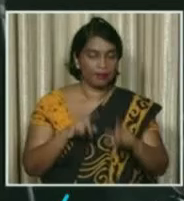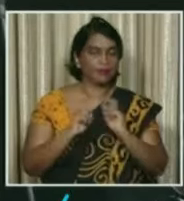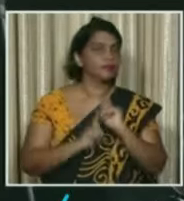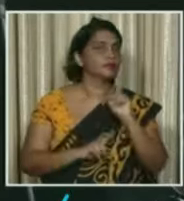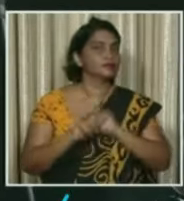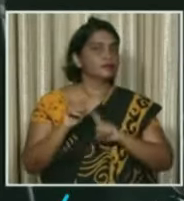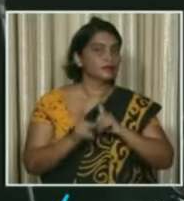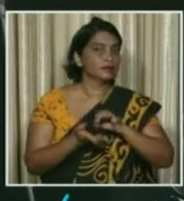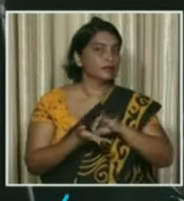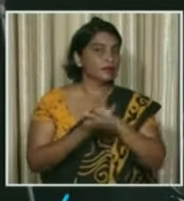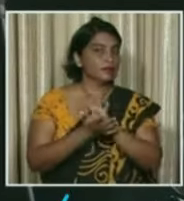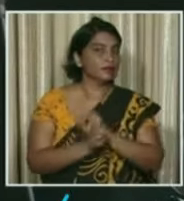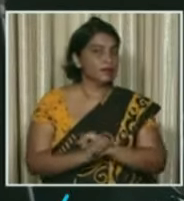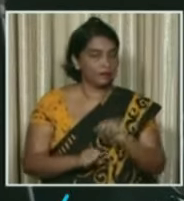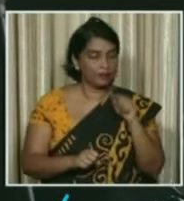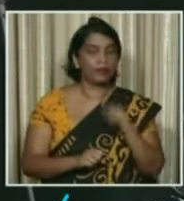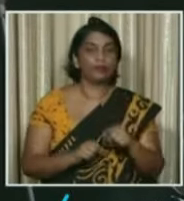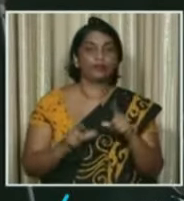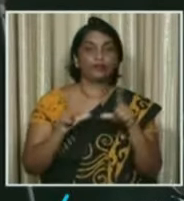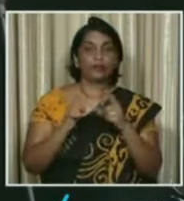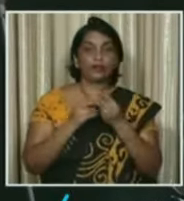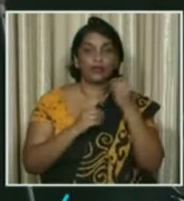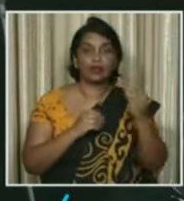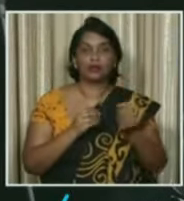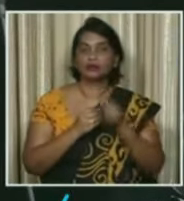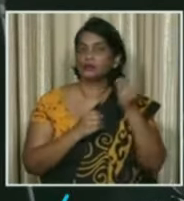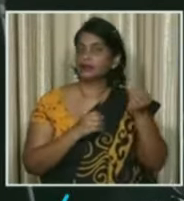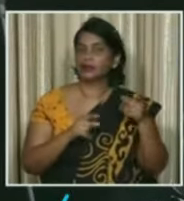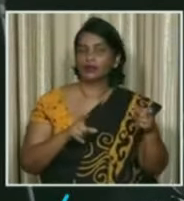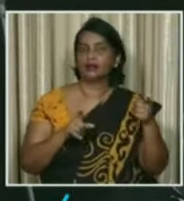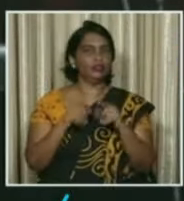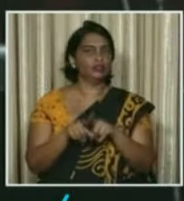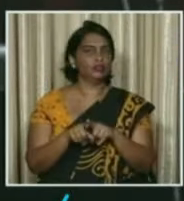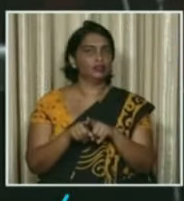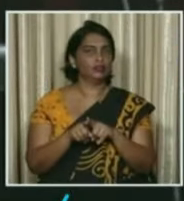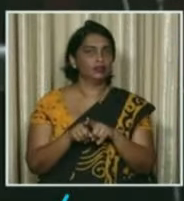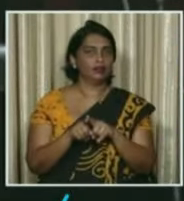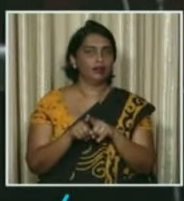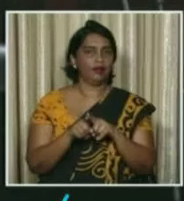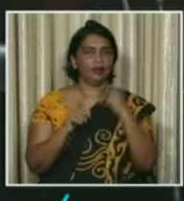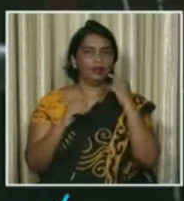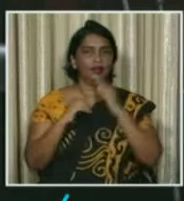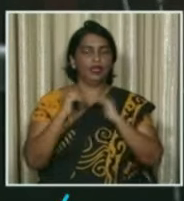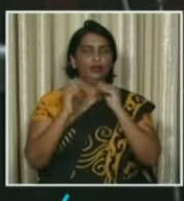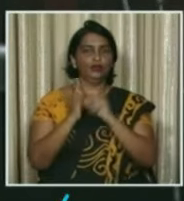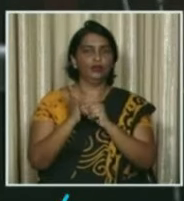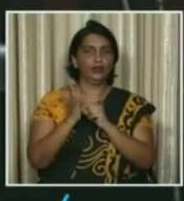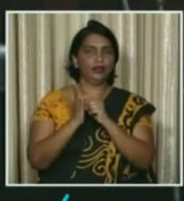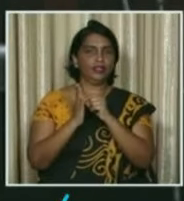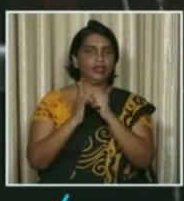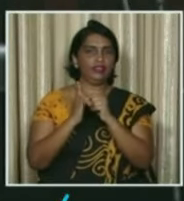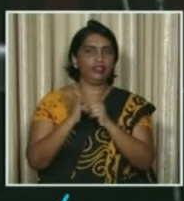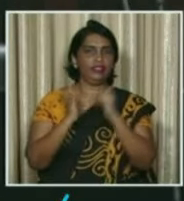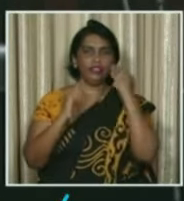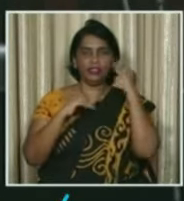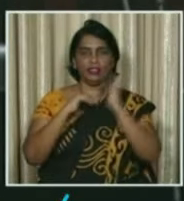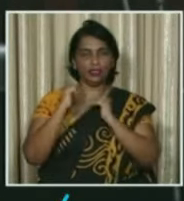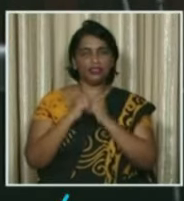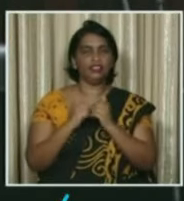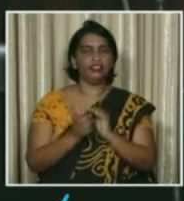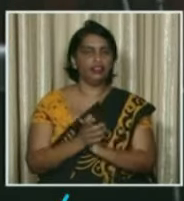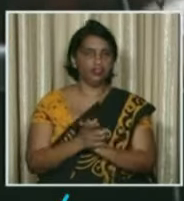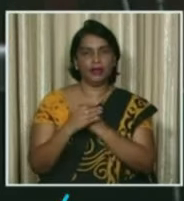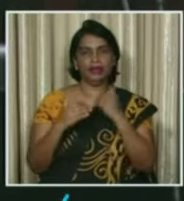පාර්ලිමේන්තුවේ සම්මත නොවුනත් මේ දීපු බලපත්‍ර වලට මොකුත් ප්‍රශ්නයක් වෙන්නේ නැහැ. ආගමන පනත් කෙතුම්පත අපි කාර්ක සභාවේ සාකච්ඡා